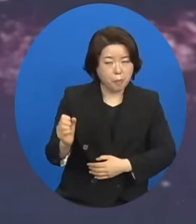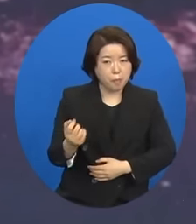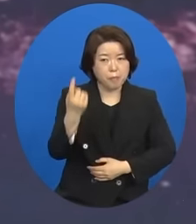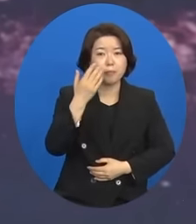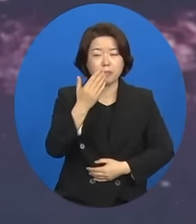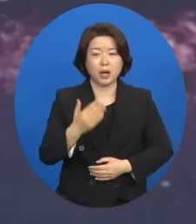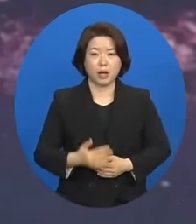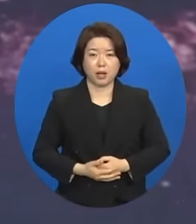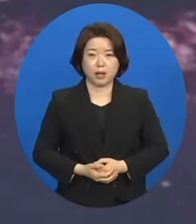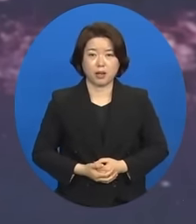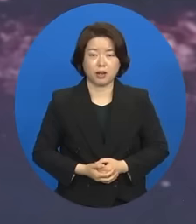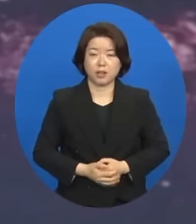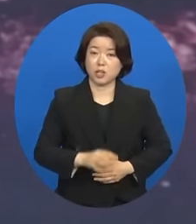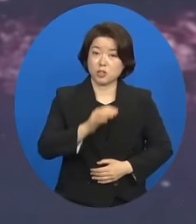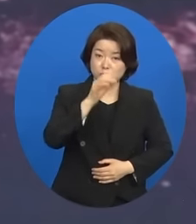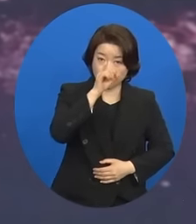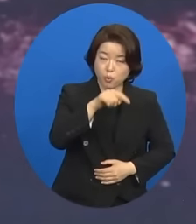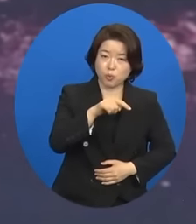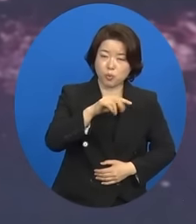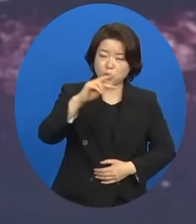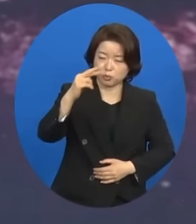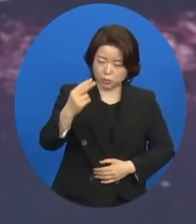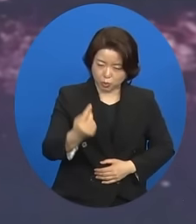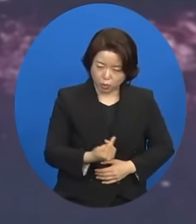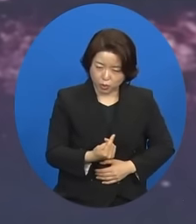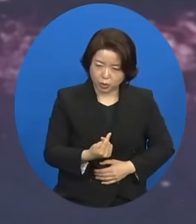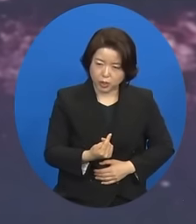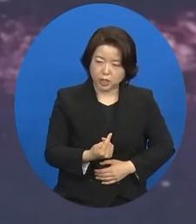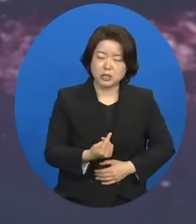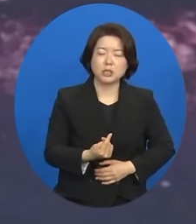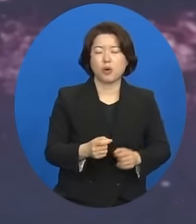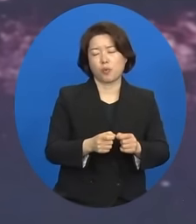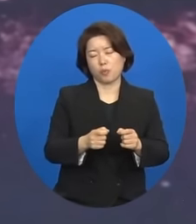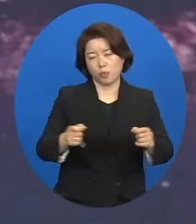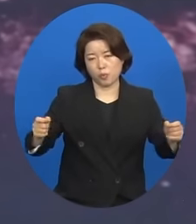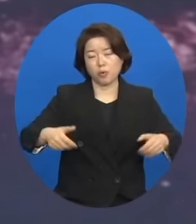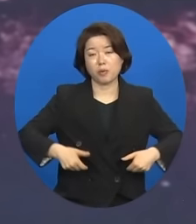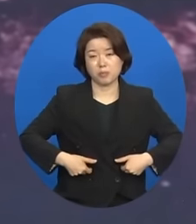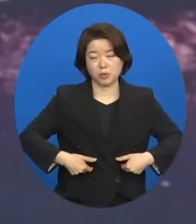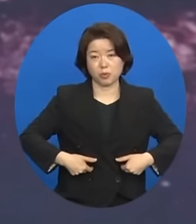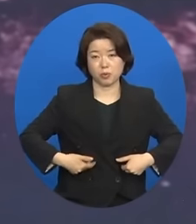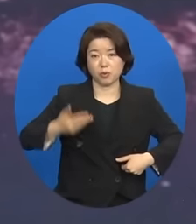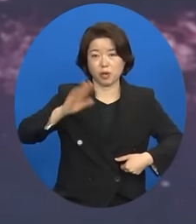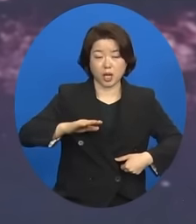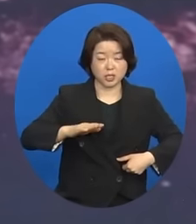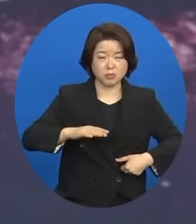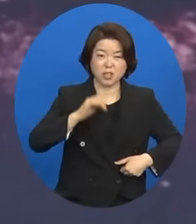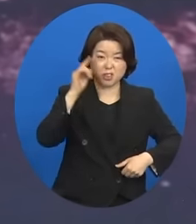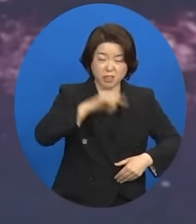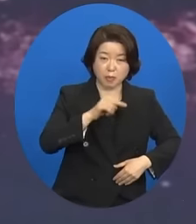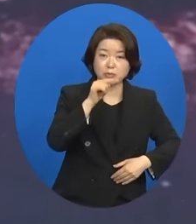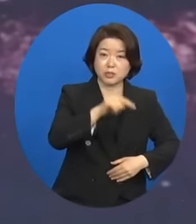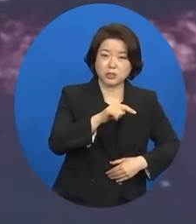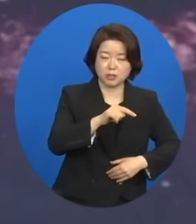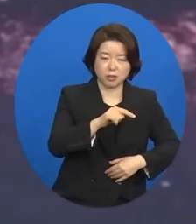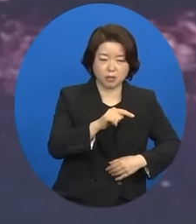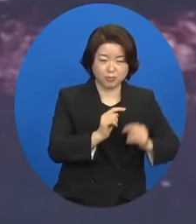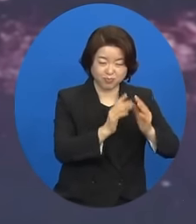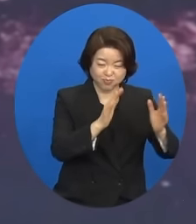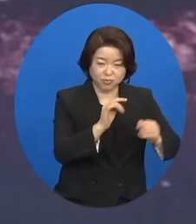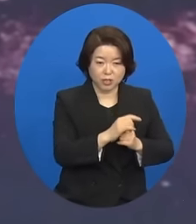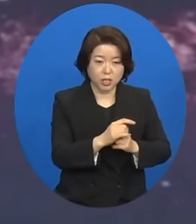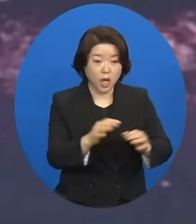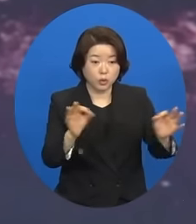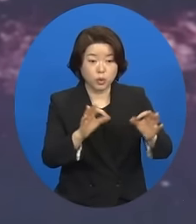거예요 좋은 것은 돌아오기까지 오래 걸리지만 여러분 잡초는 금방 자합니다 그니까 지금